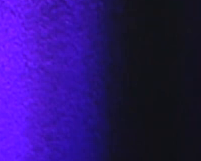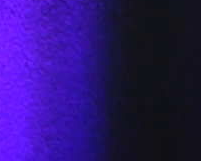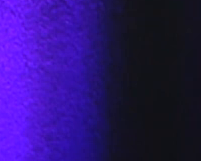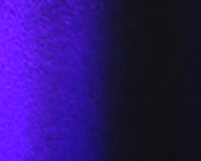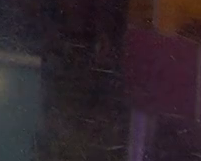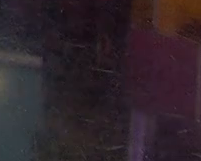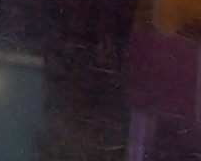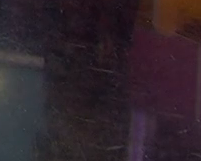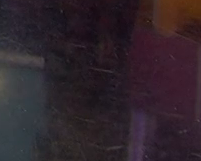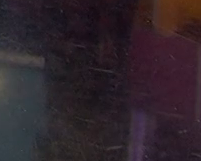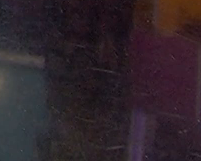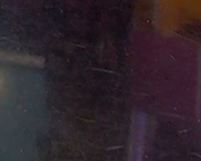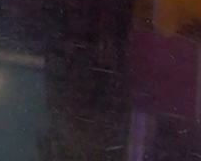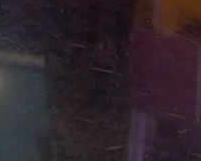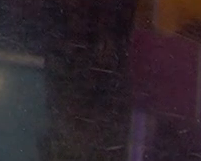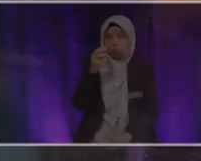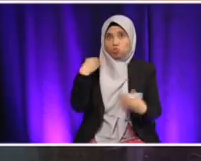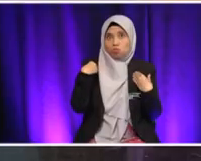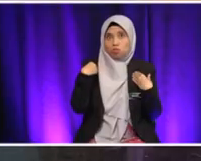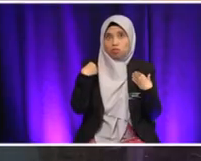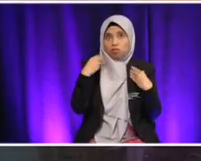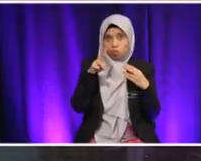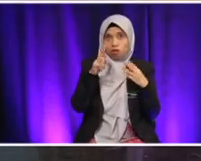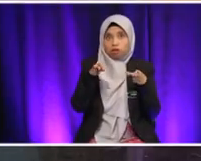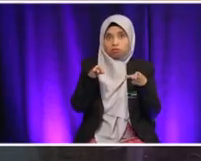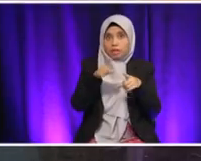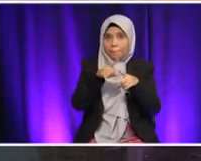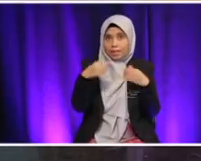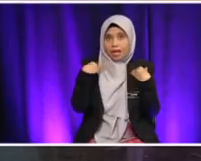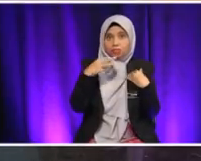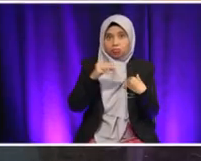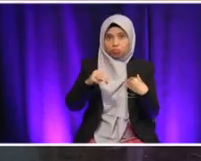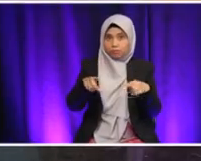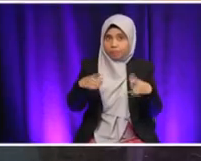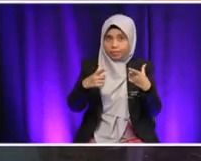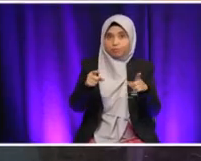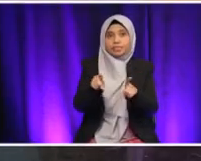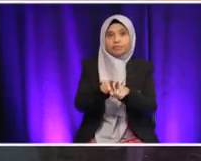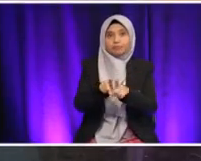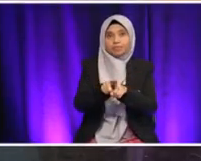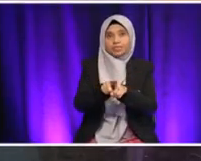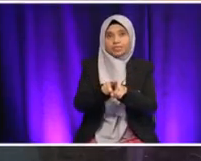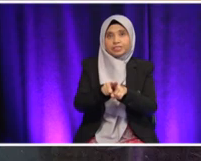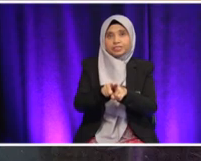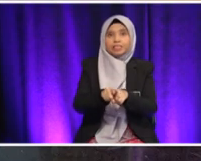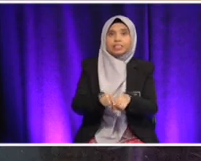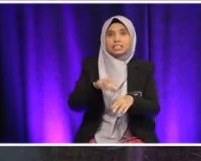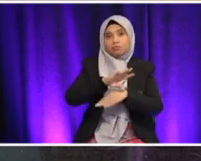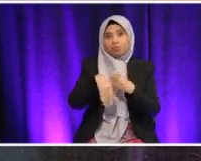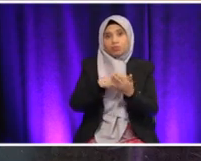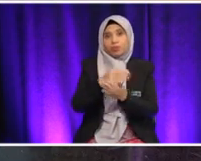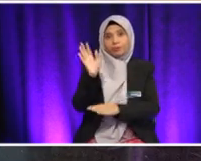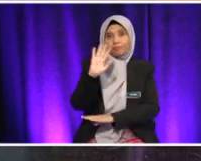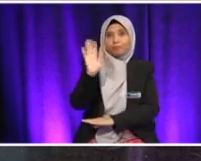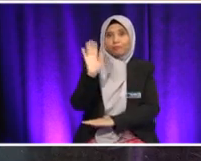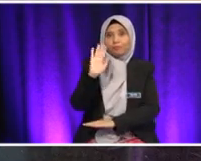bukan kita berdua saja dalam studio Tetapi ada juga mama yang akan bersama kita dalam kalian Siapakah mereka Hai semua